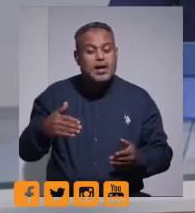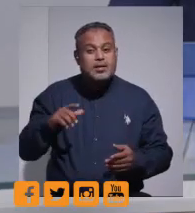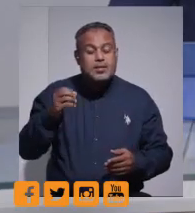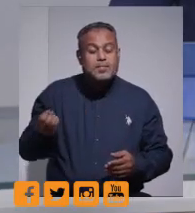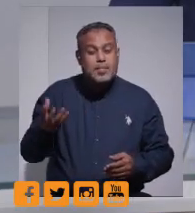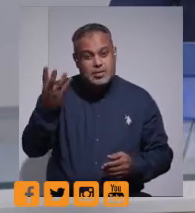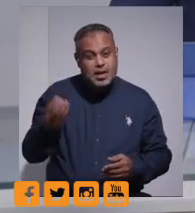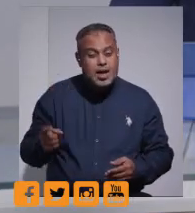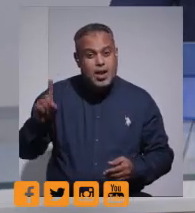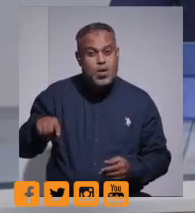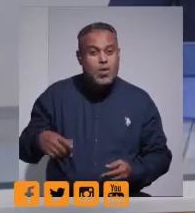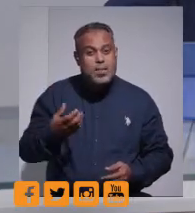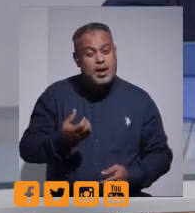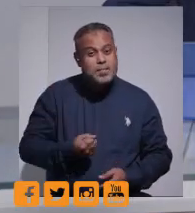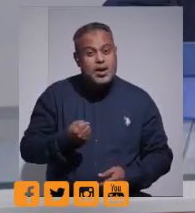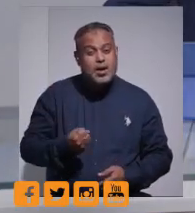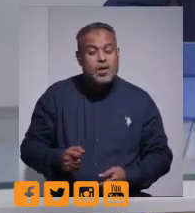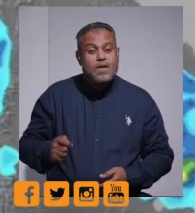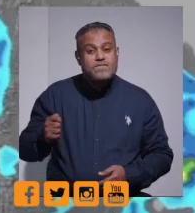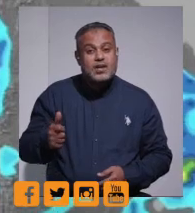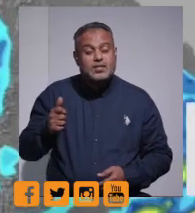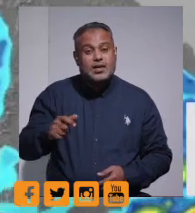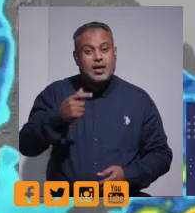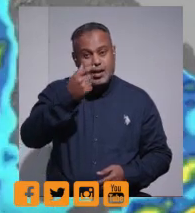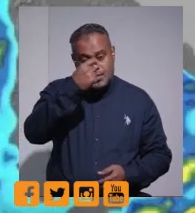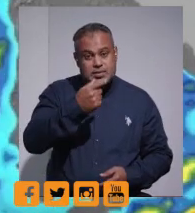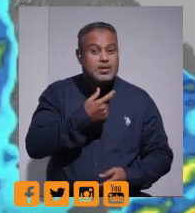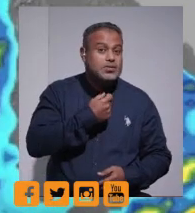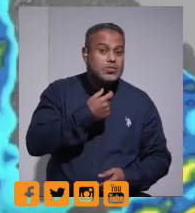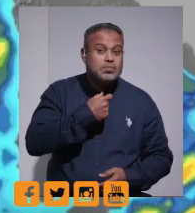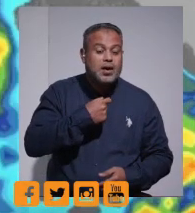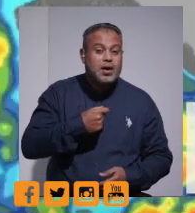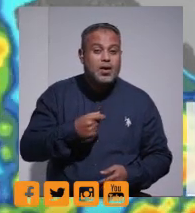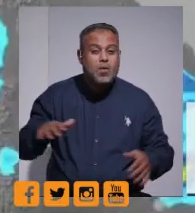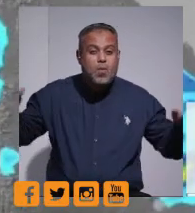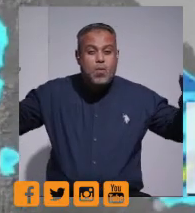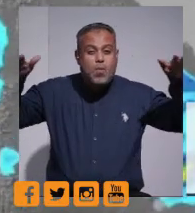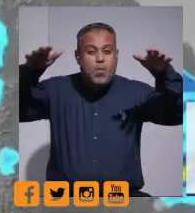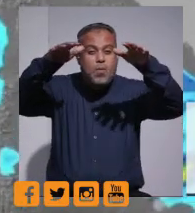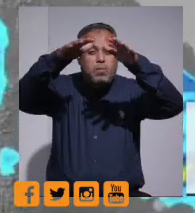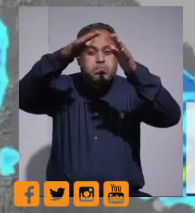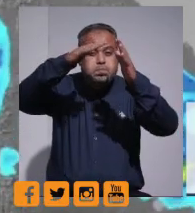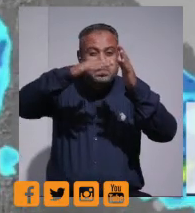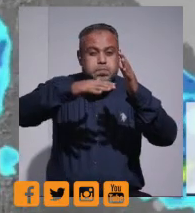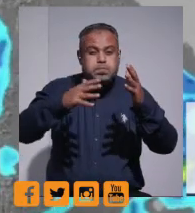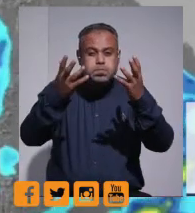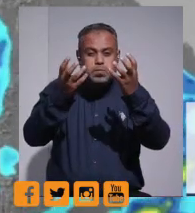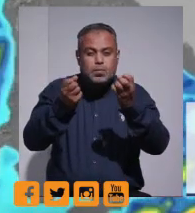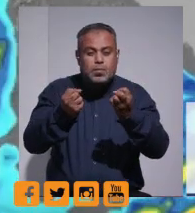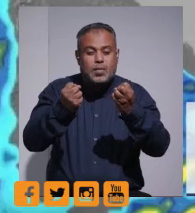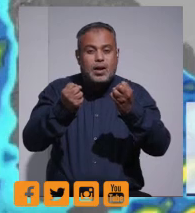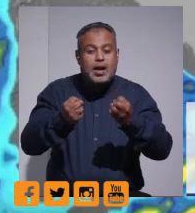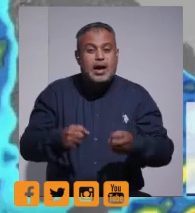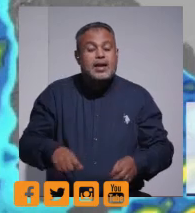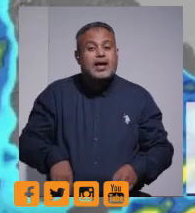وفجر الخميس الى مساء الجمعه وتبدا تشكيلات من الصحب المنخفضه الركاميه بتدفق على اجزاء من